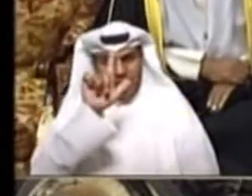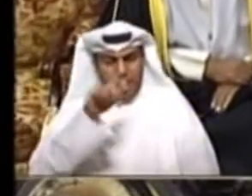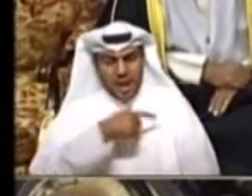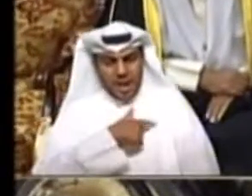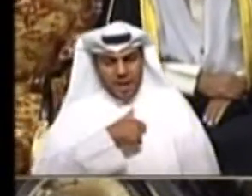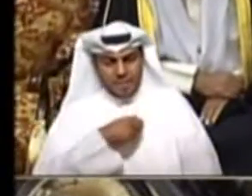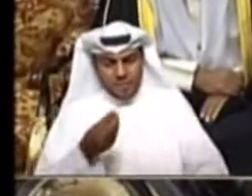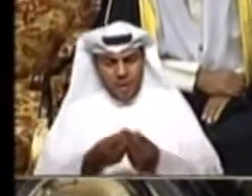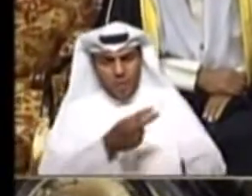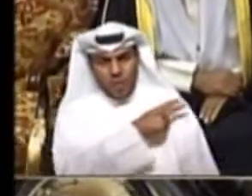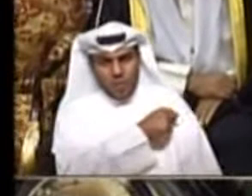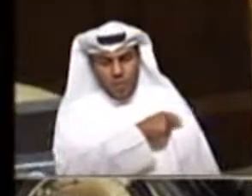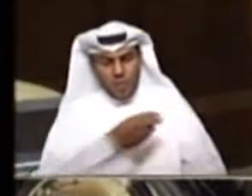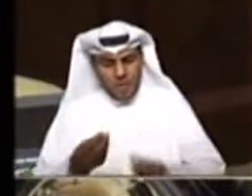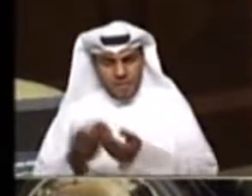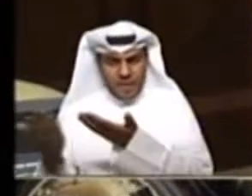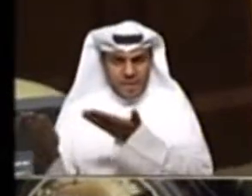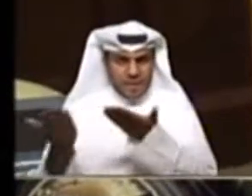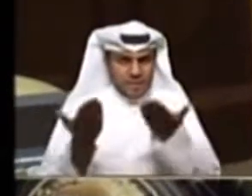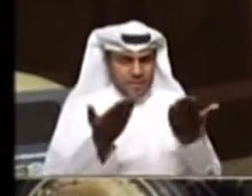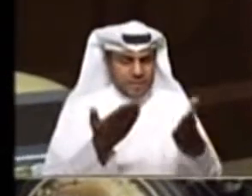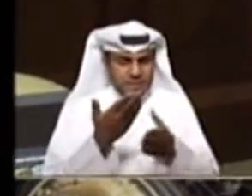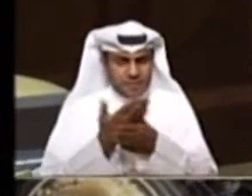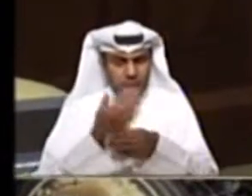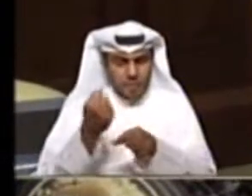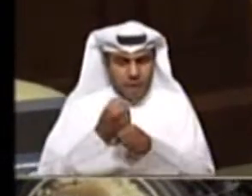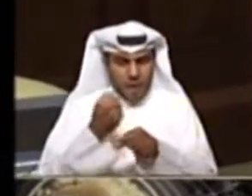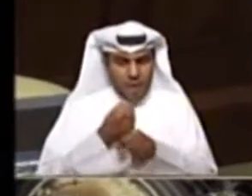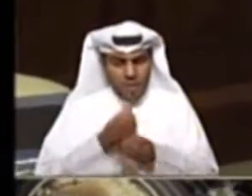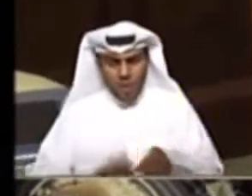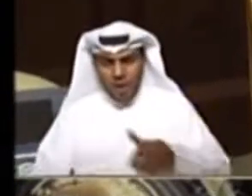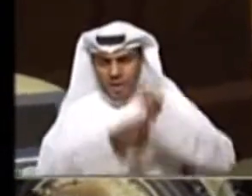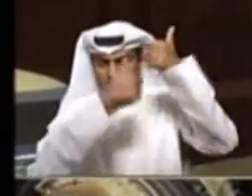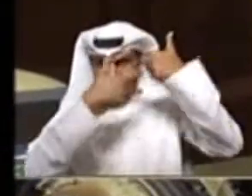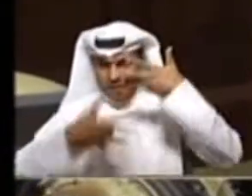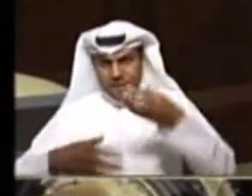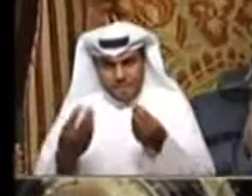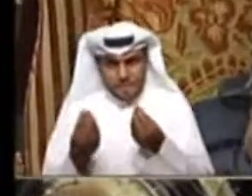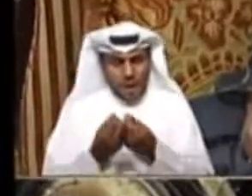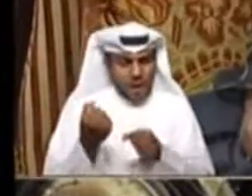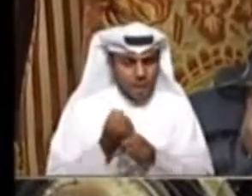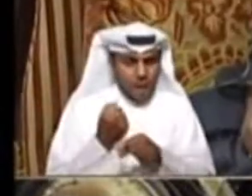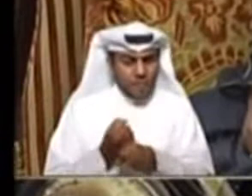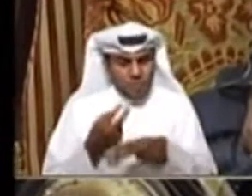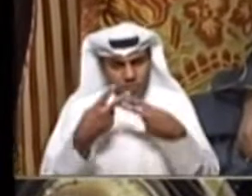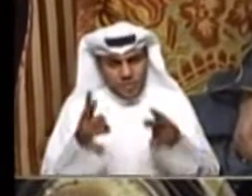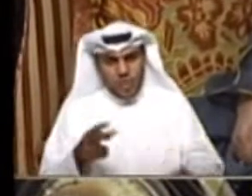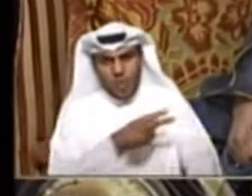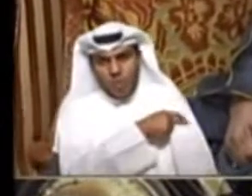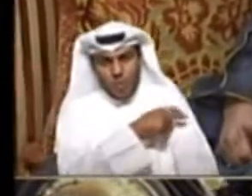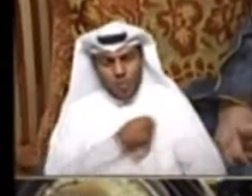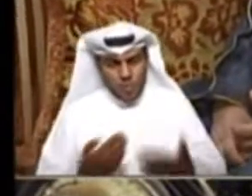والسادة أعضاء الجمعية، وذلك بمناسبة تشكيل مجلس الإدارة الجديد. هذا كما أطلع سموه رعاه الله